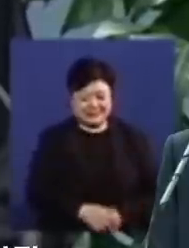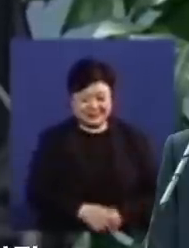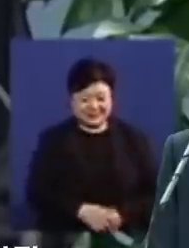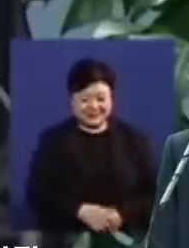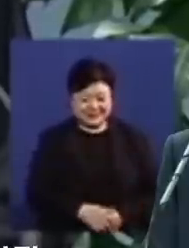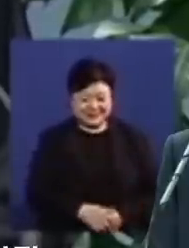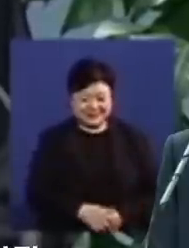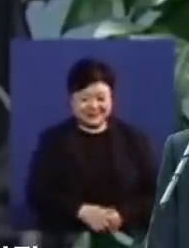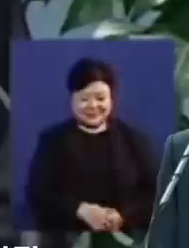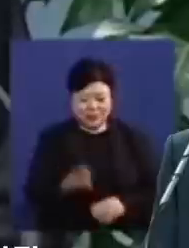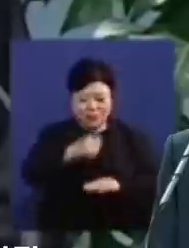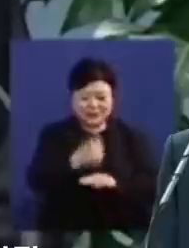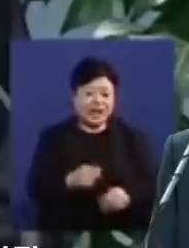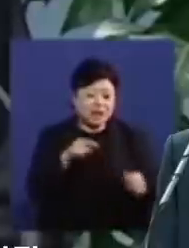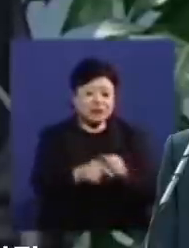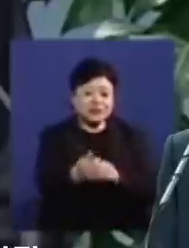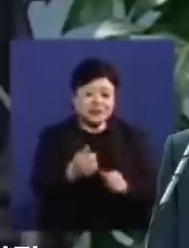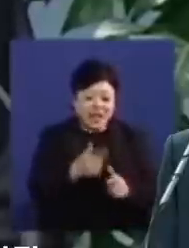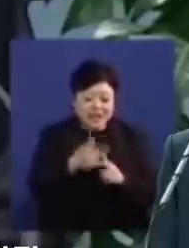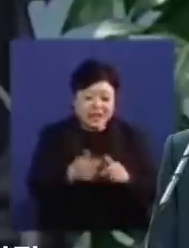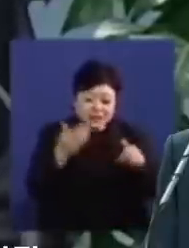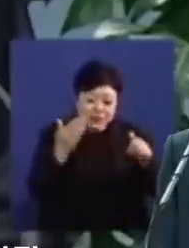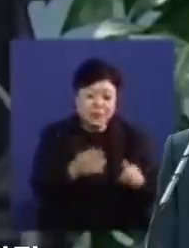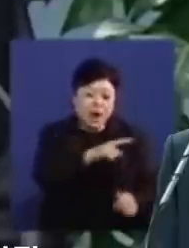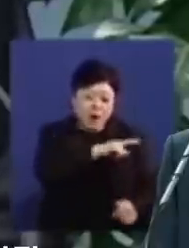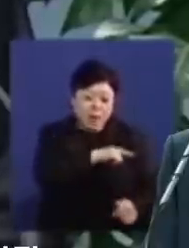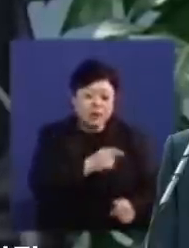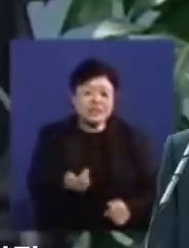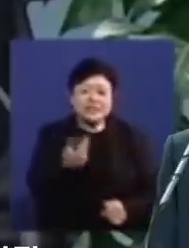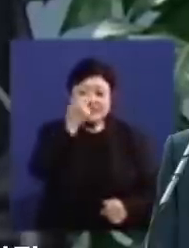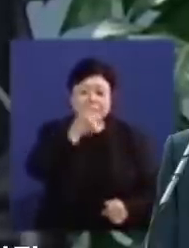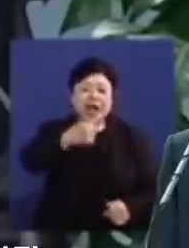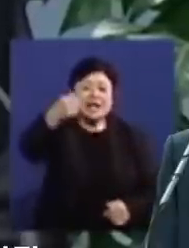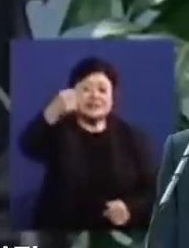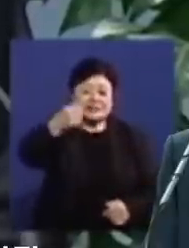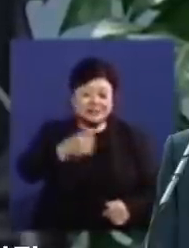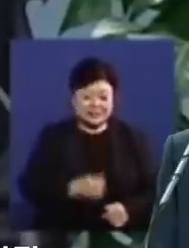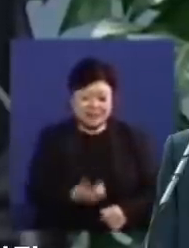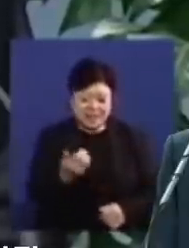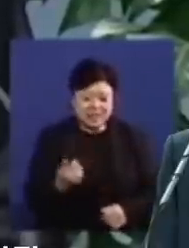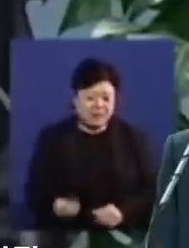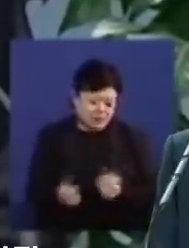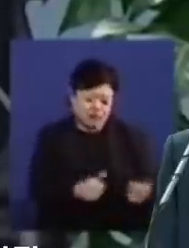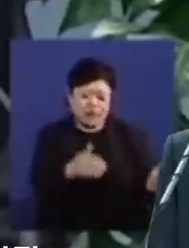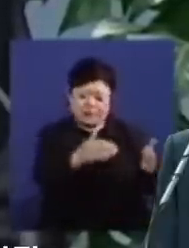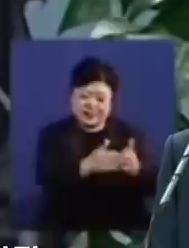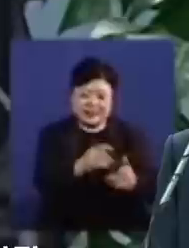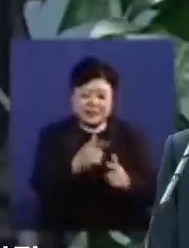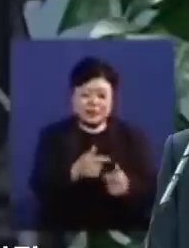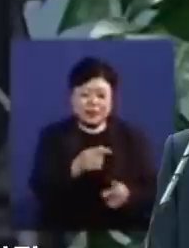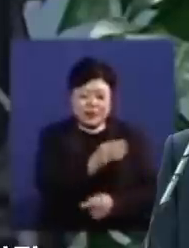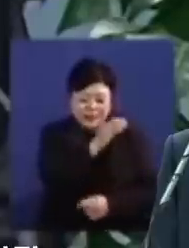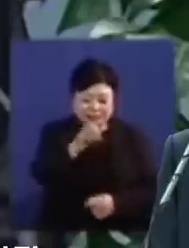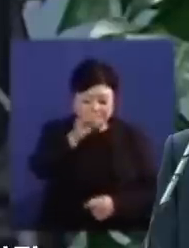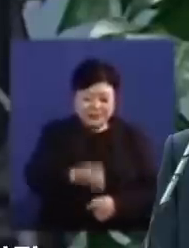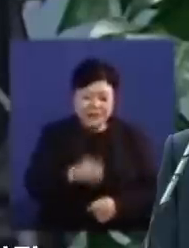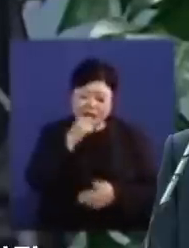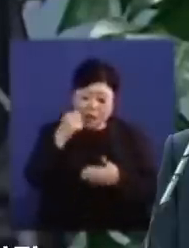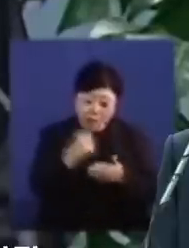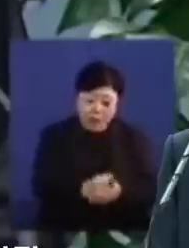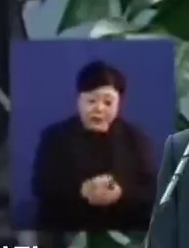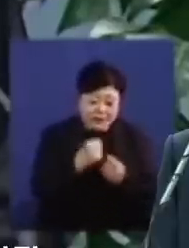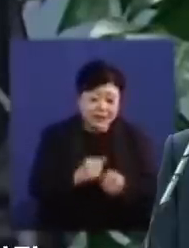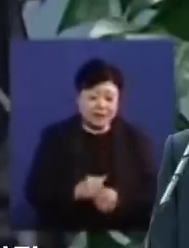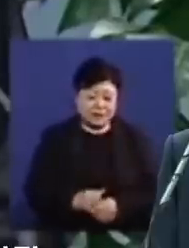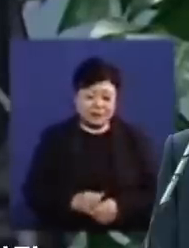황제가 나를 죽이기 전에 예수님이 먼저 나의 생명을 거두었었습니다. 내가 그리스도와 함께 십자가에 못 박이나니 이제 내가 산